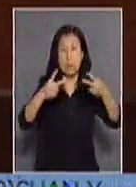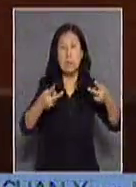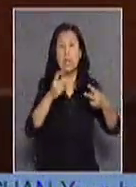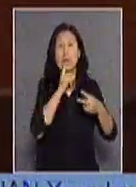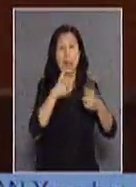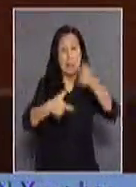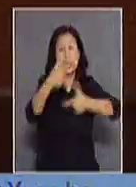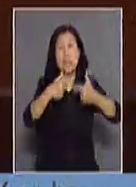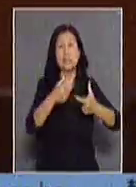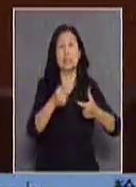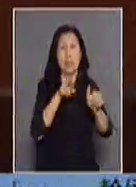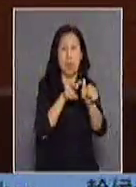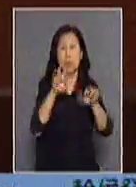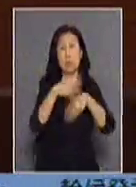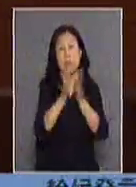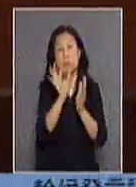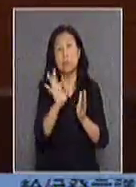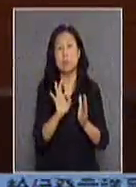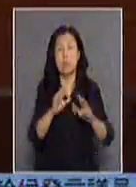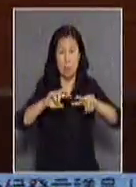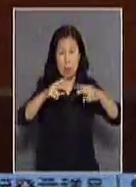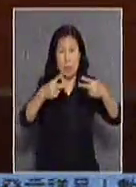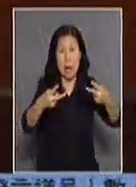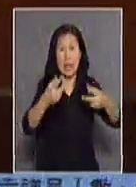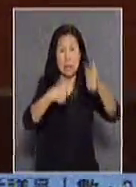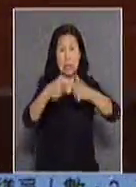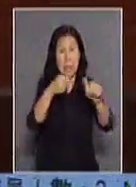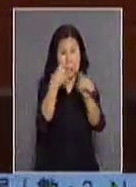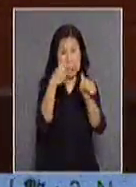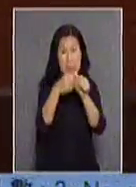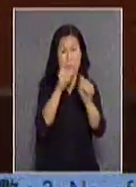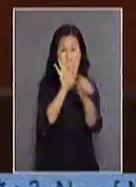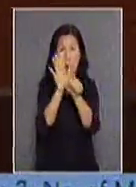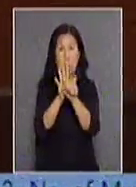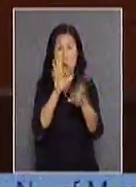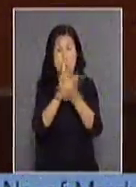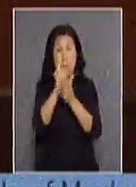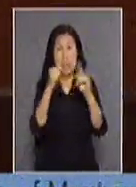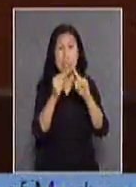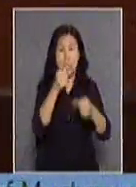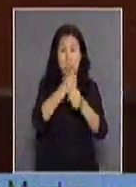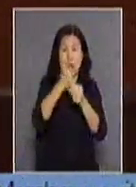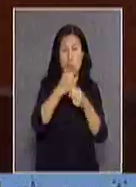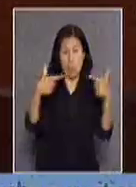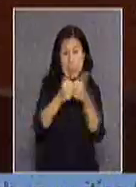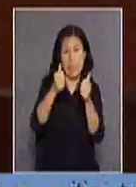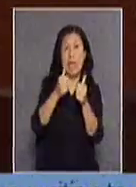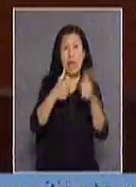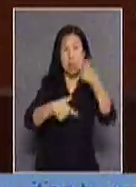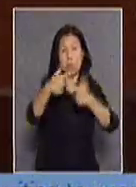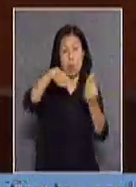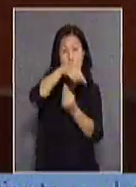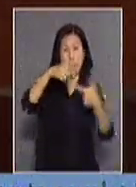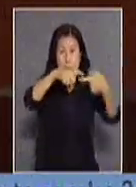益。發展經濟、培訓人才、製造有利的營商環境是環環相